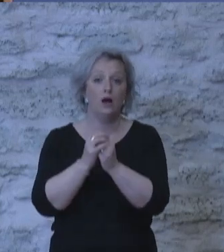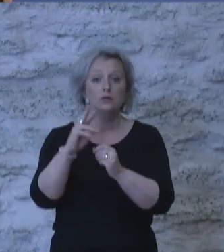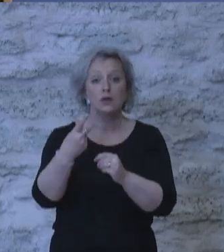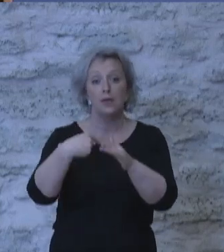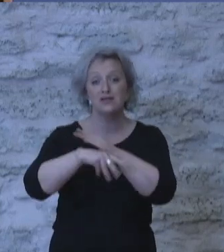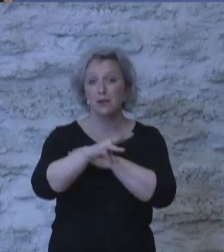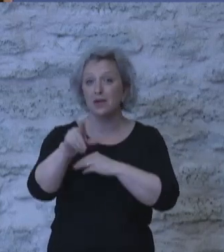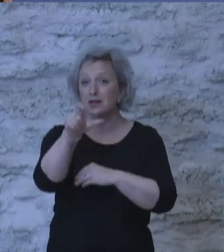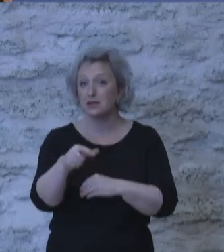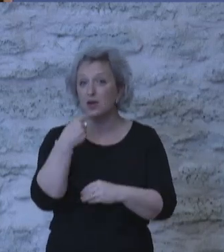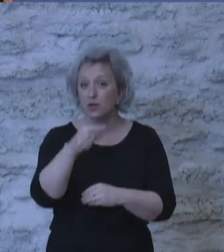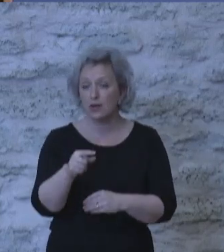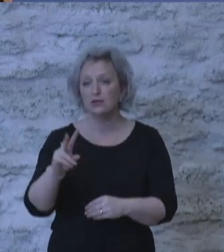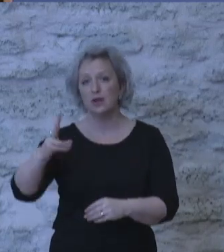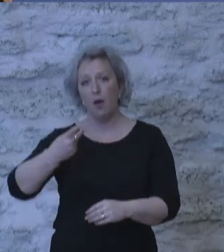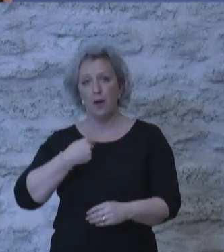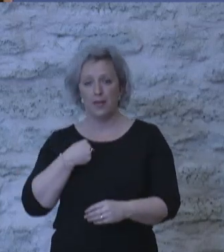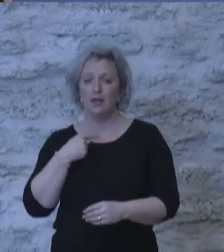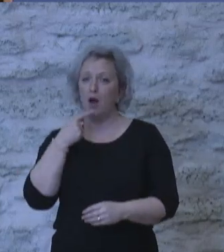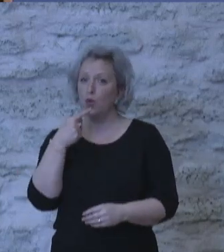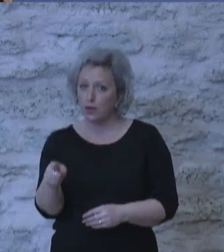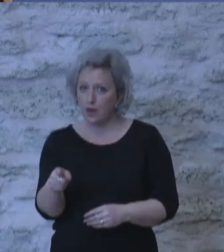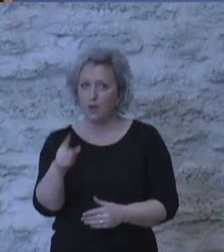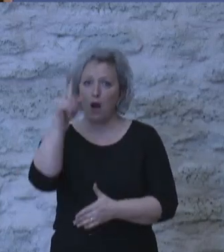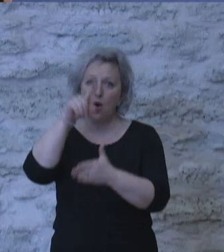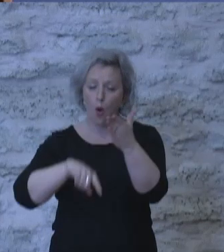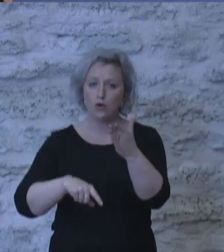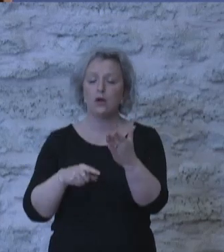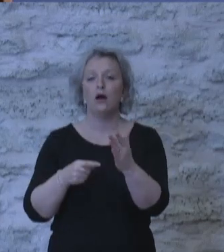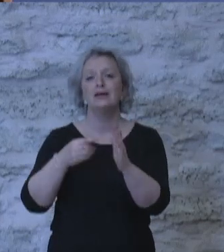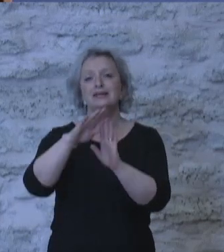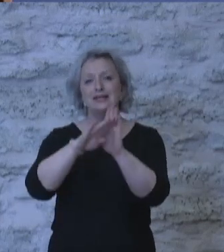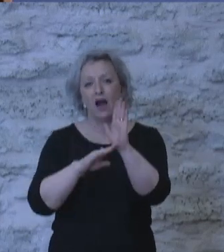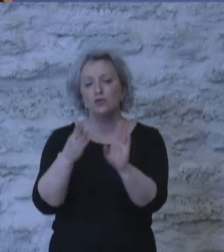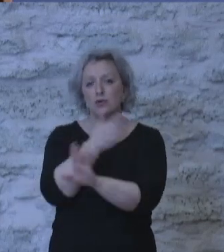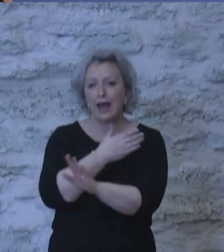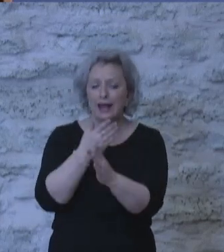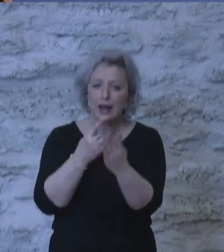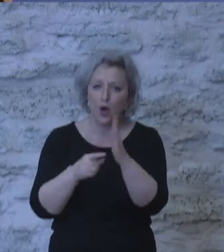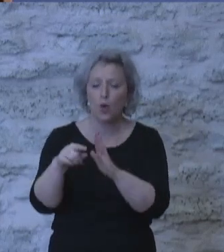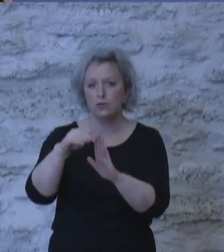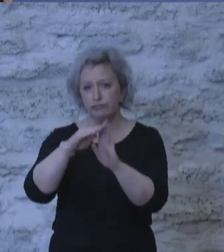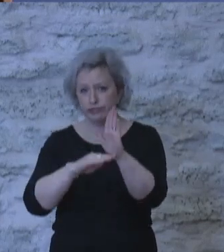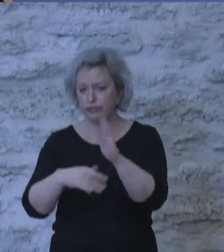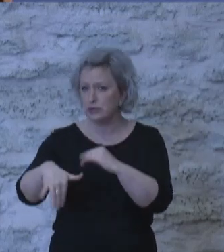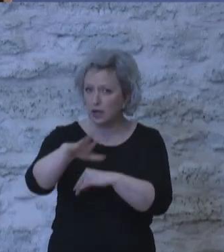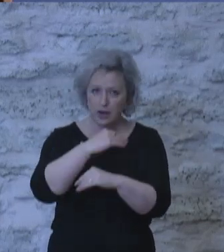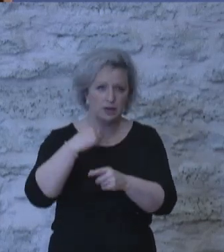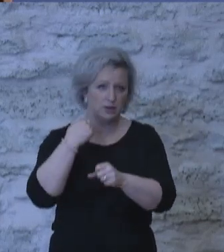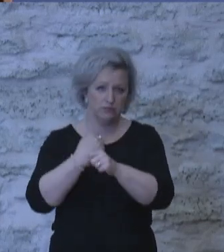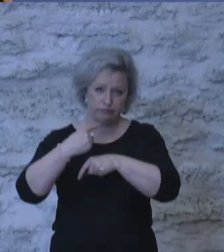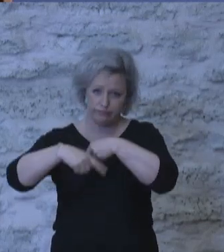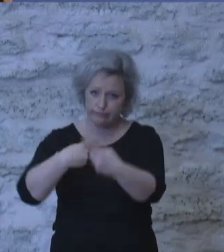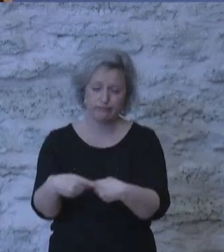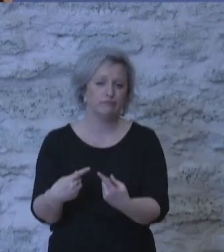siseminister, ütlen ka mina, ma loodan, et neid seaduseelnõusid, seda eelarved ka menetetakse väga